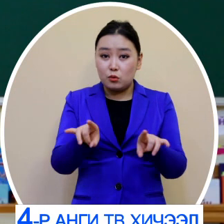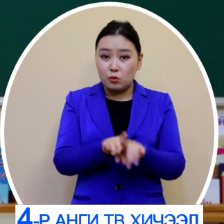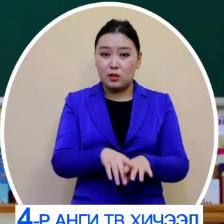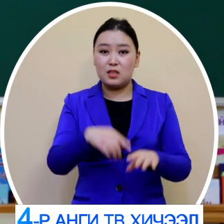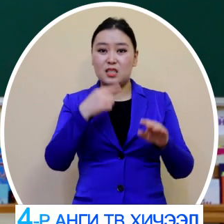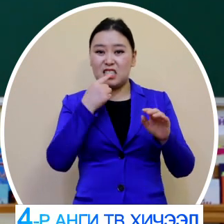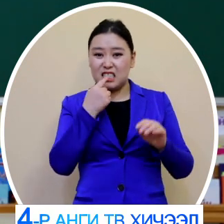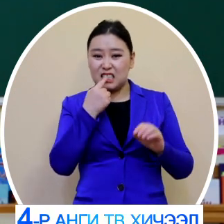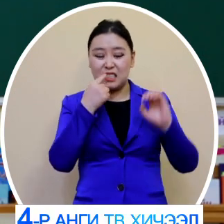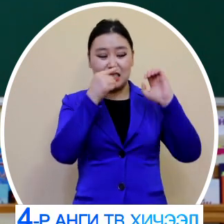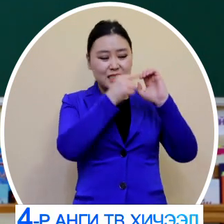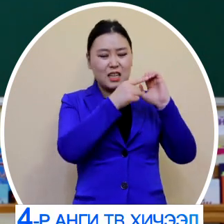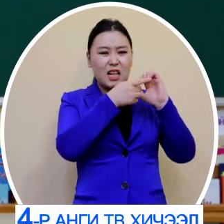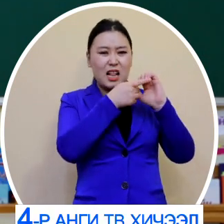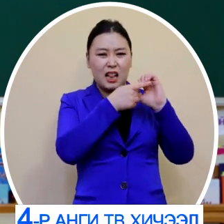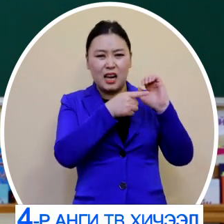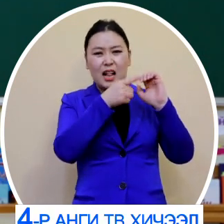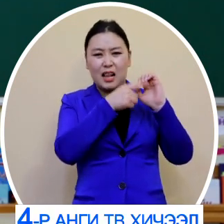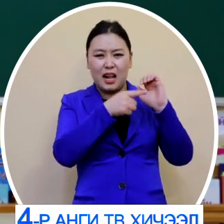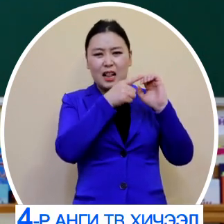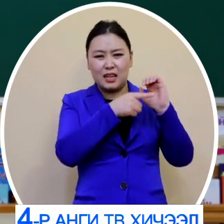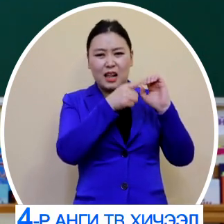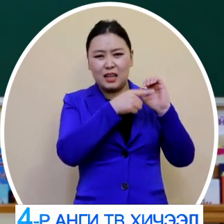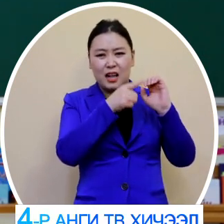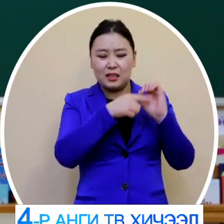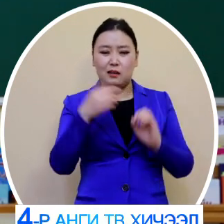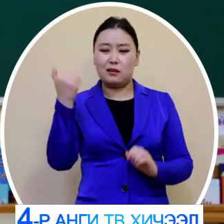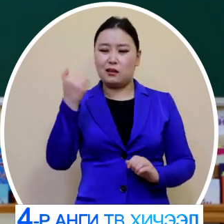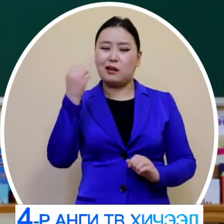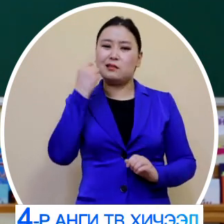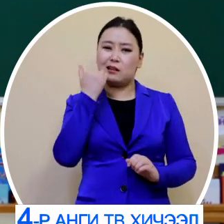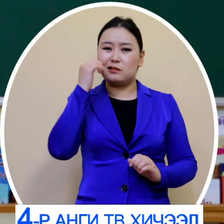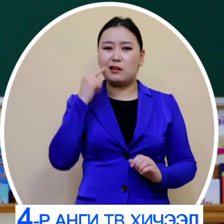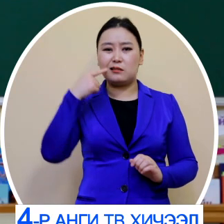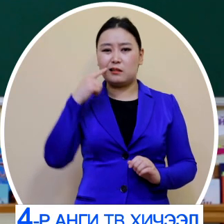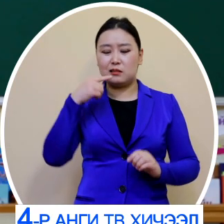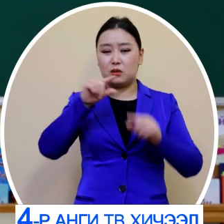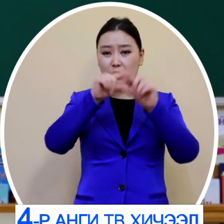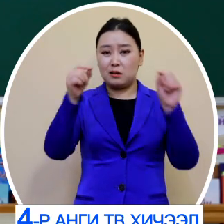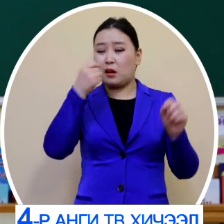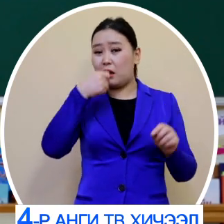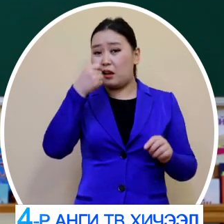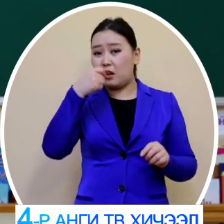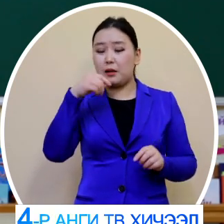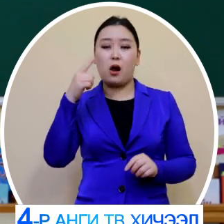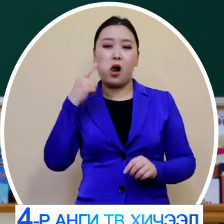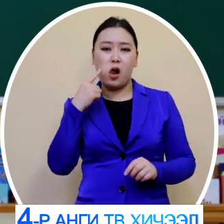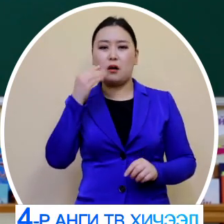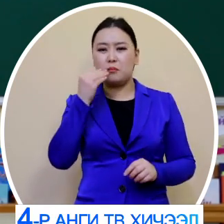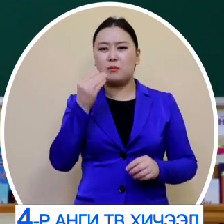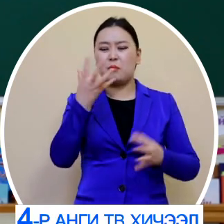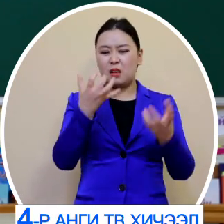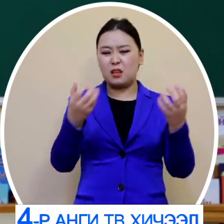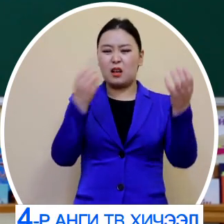бала амандаа хийх, хурц үдүртэй зүйлээр шүдээ эмчлэх, чихэрлэг хоол хүнс болон чихэр жимс ихээр